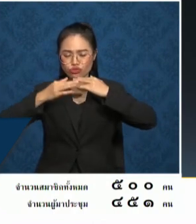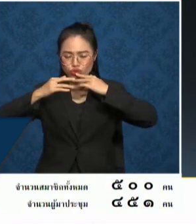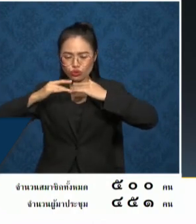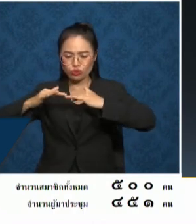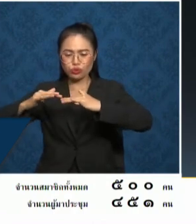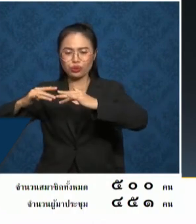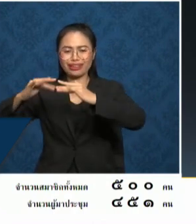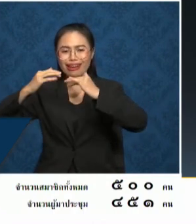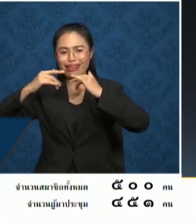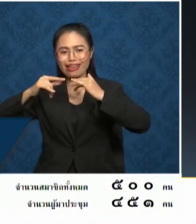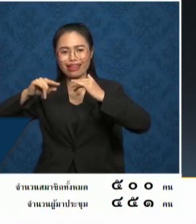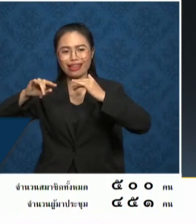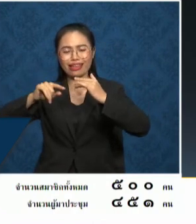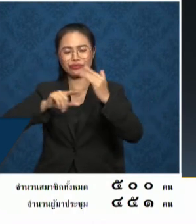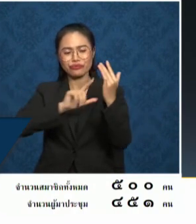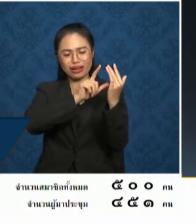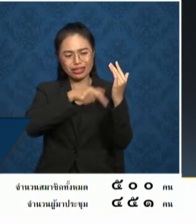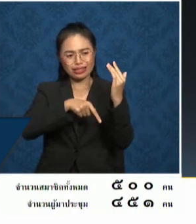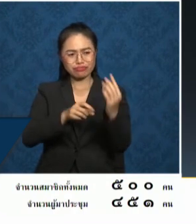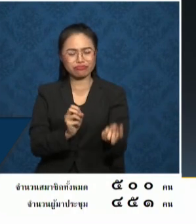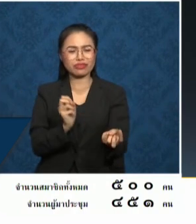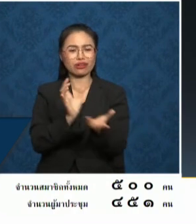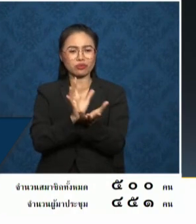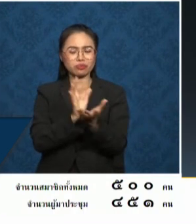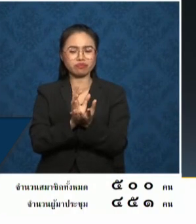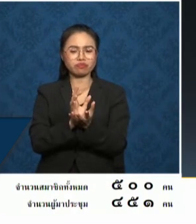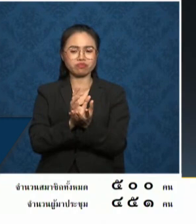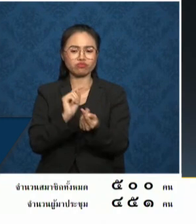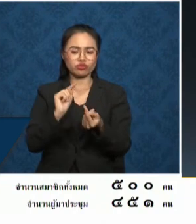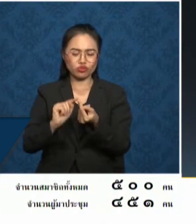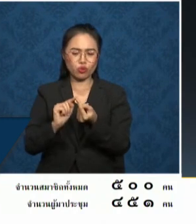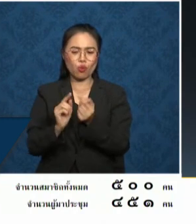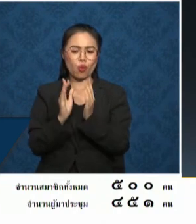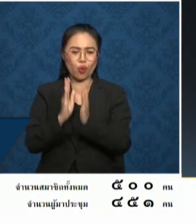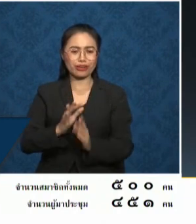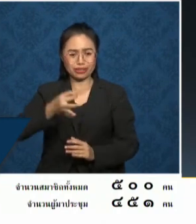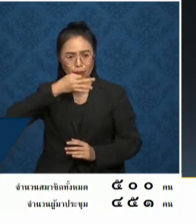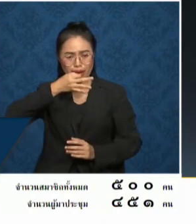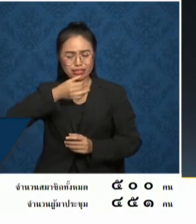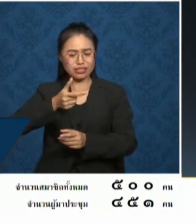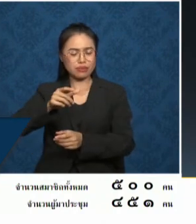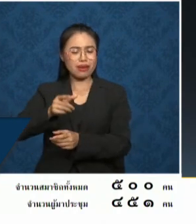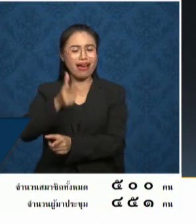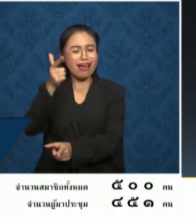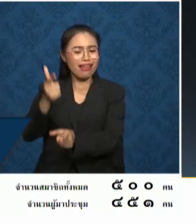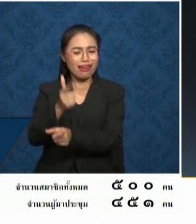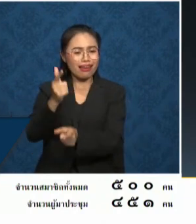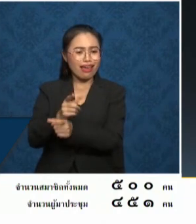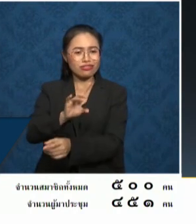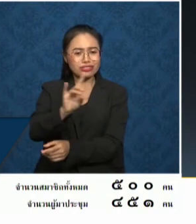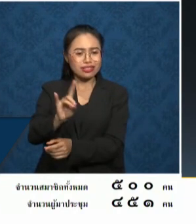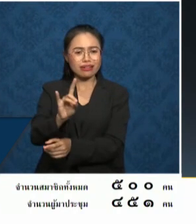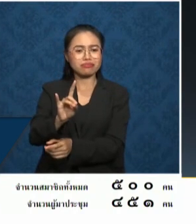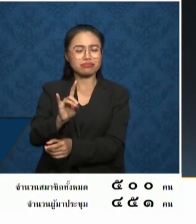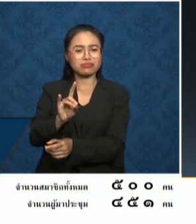อ่าวไทยได้ซึ่งสร้างความเดือดร้อนให้กับเกษตรกรผู้เลี้ยงสัตว์น้ำเป็นอย่างมาก